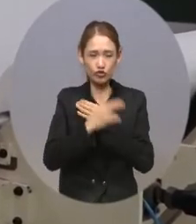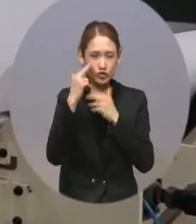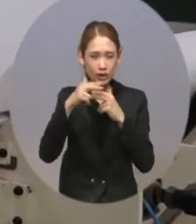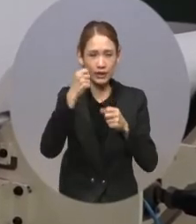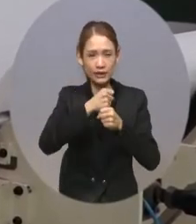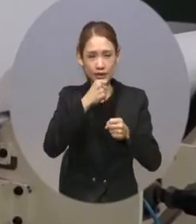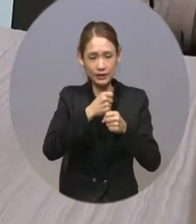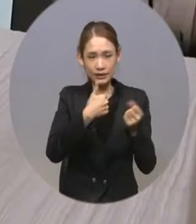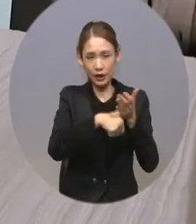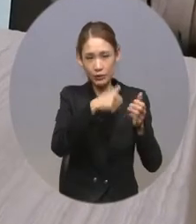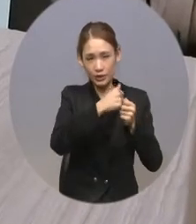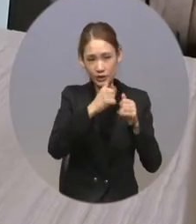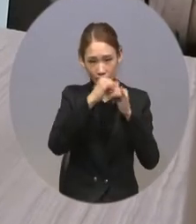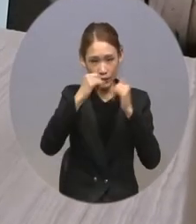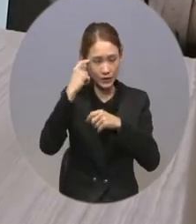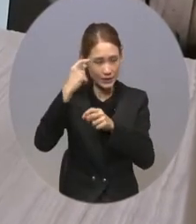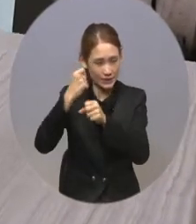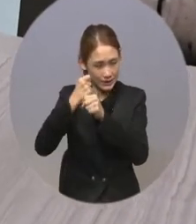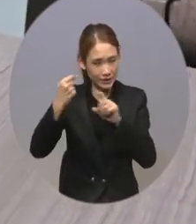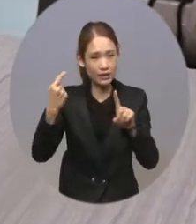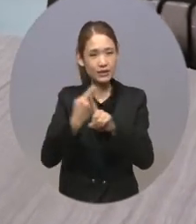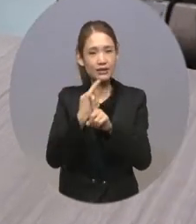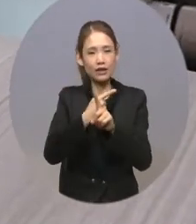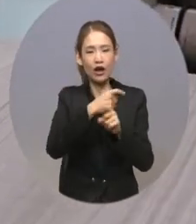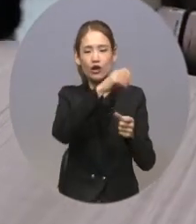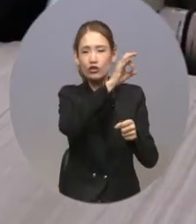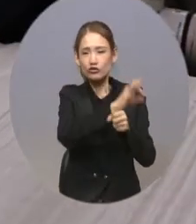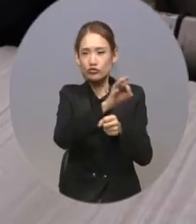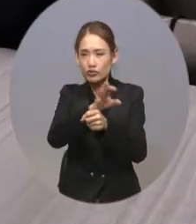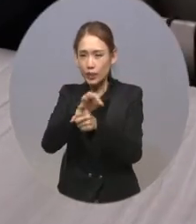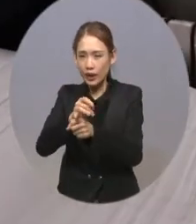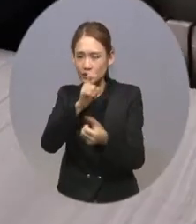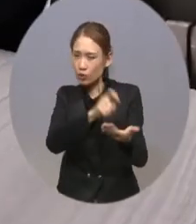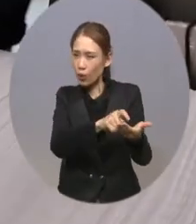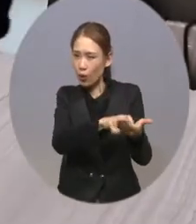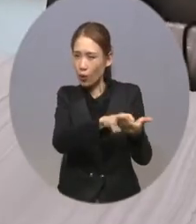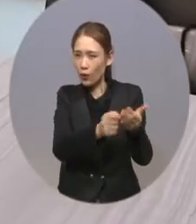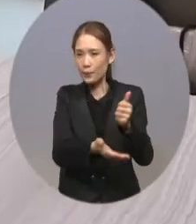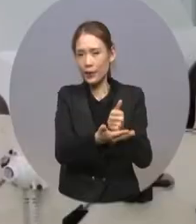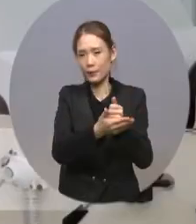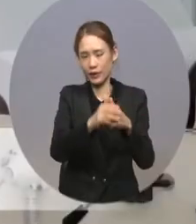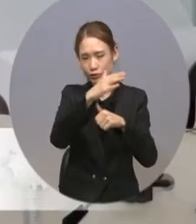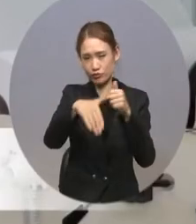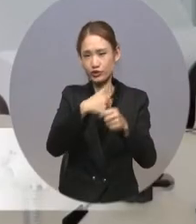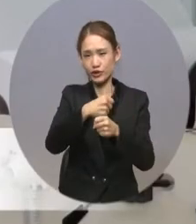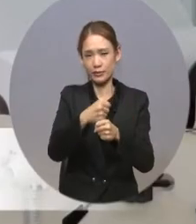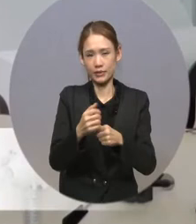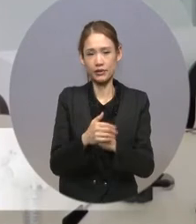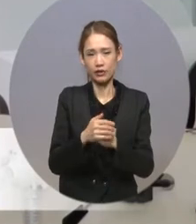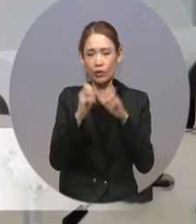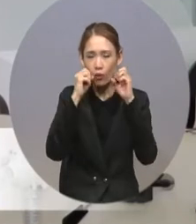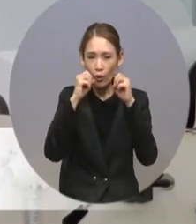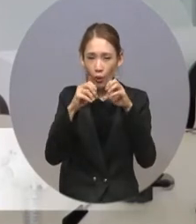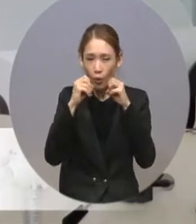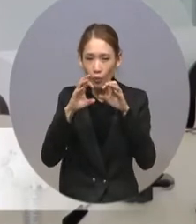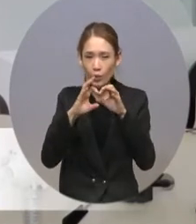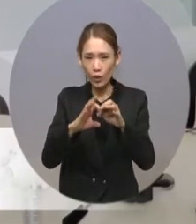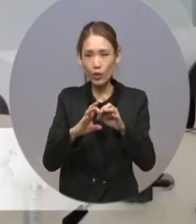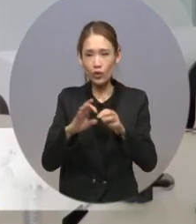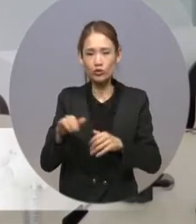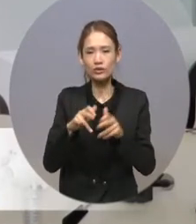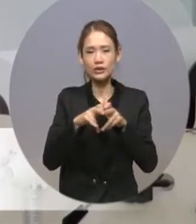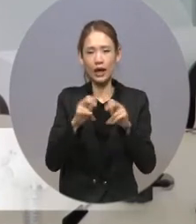대한 사회적 인식 개선과 구매 촉진으로 사회적 분위기를 조성할 계획입니다. 홍보로 인해서 우리